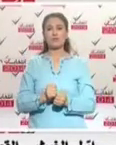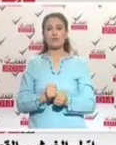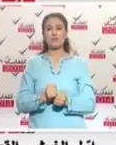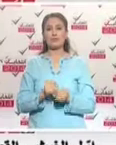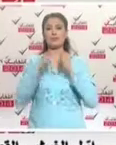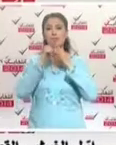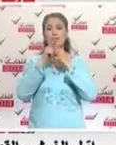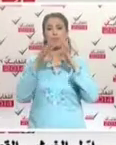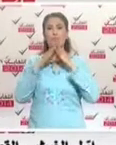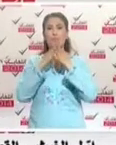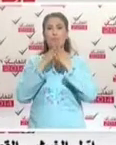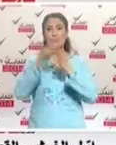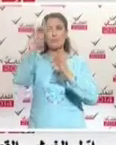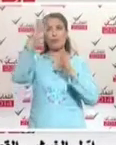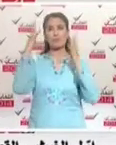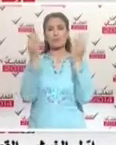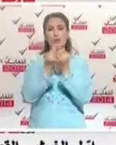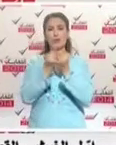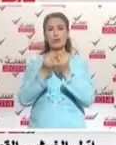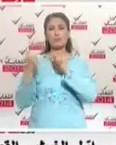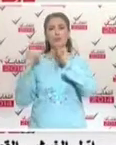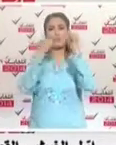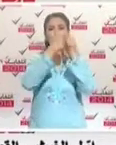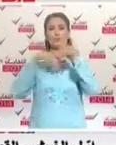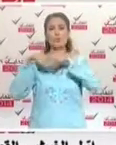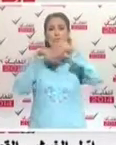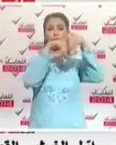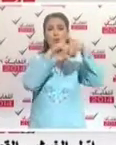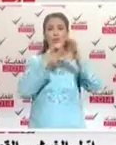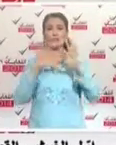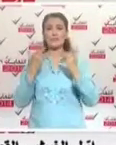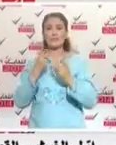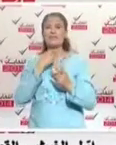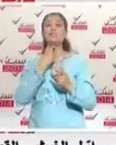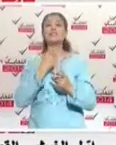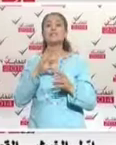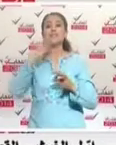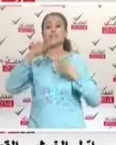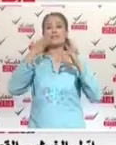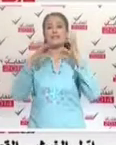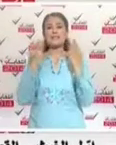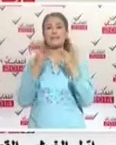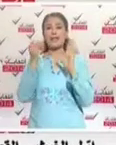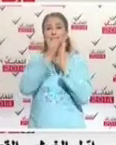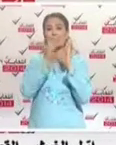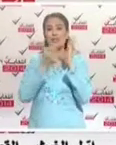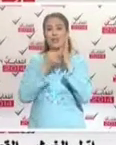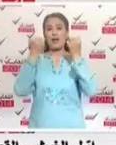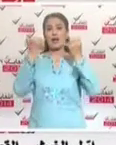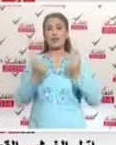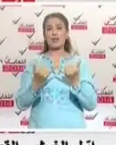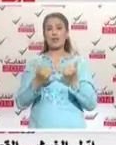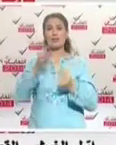بمعاونتكم انتم ومعاونه ربي ان شاء الله نوصلوا عنوان وصلوا صوت باش نحاولوا نحكوا على النقاط هذوما